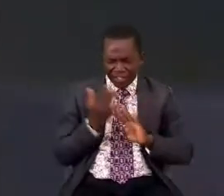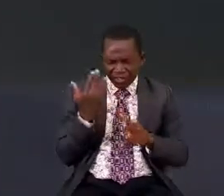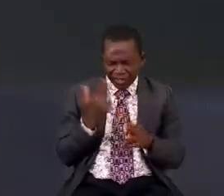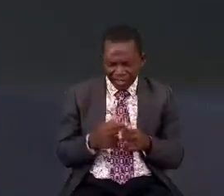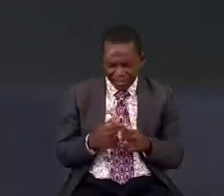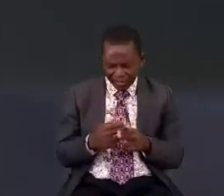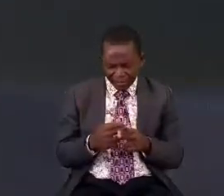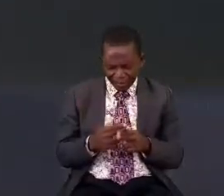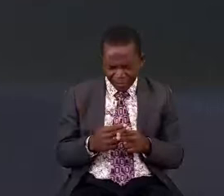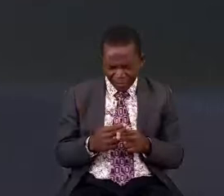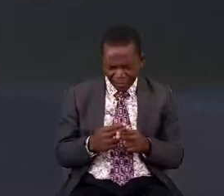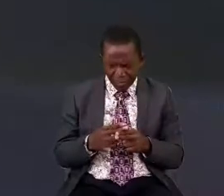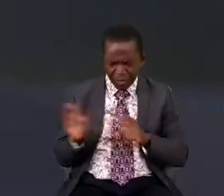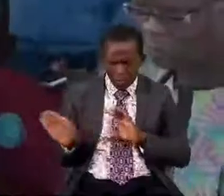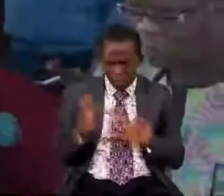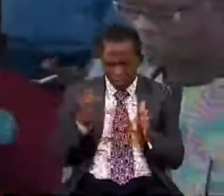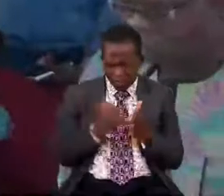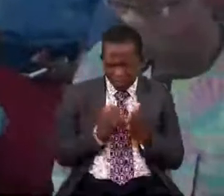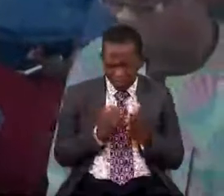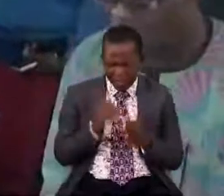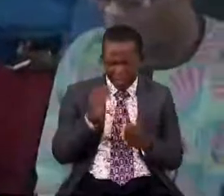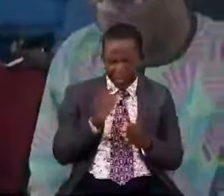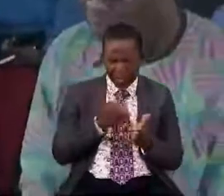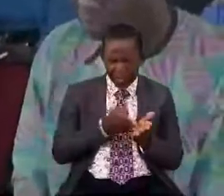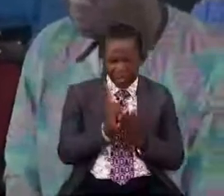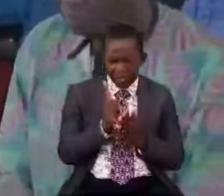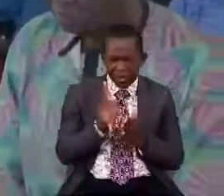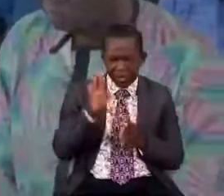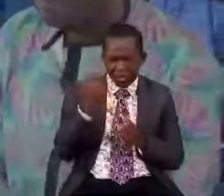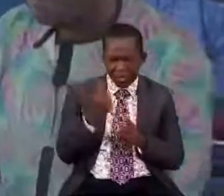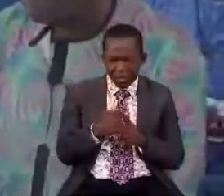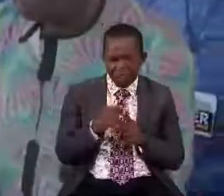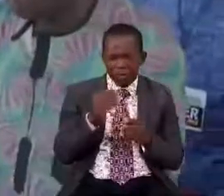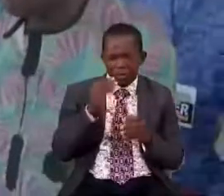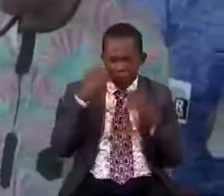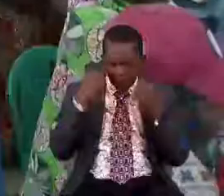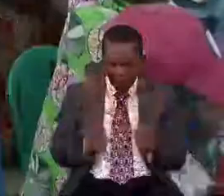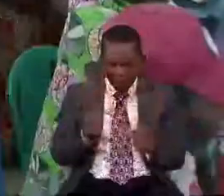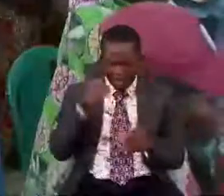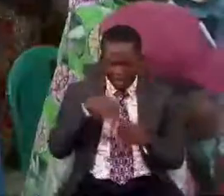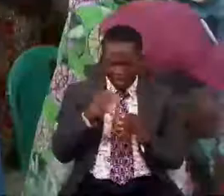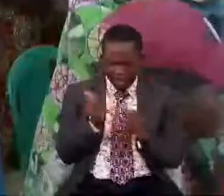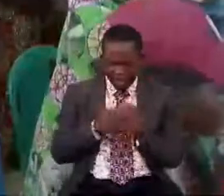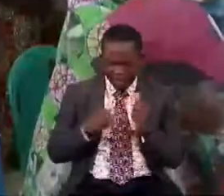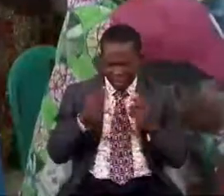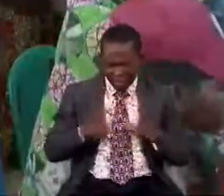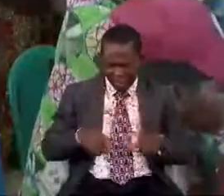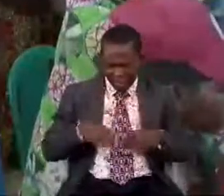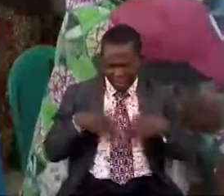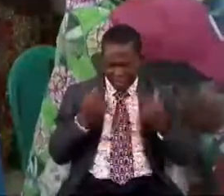ta puissance dans chaque vie. Merci Seigneur pour l'exaucement. Au nom de Jésus, nous